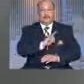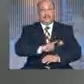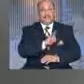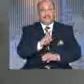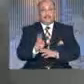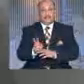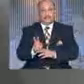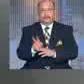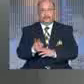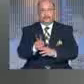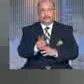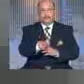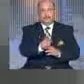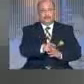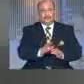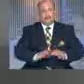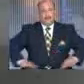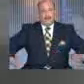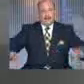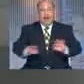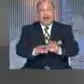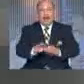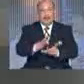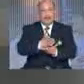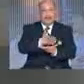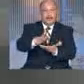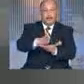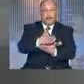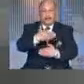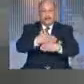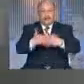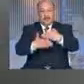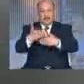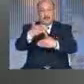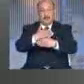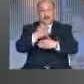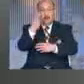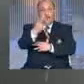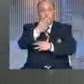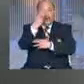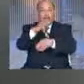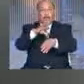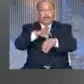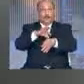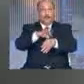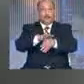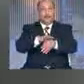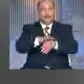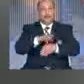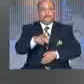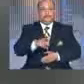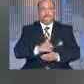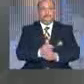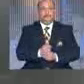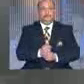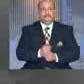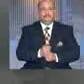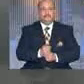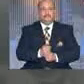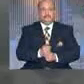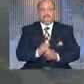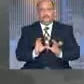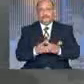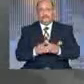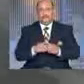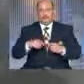أبناء الجهة وتبلغ مساحتها 10 هكتارات. أدى وفد من لجنة البنايات بوزارة التعليم العالي زيارة